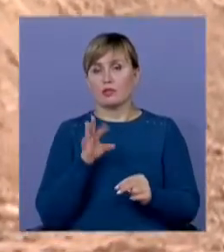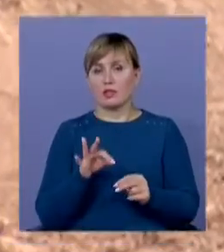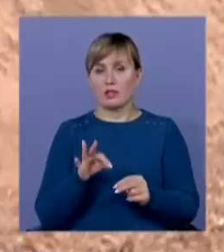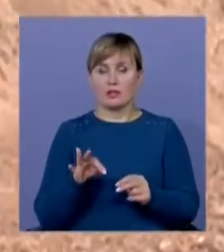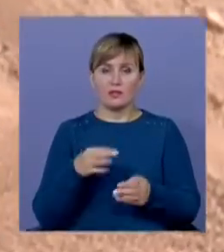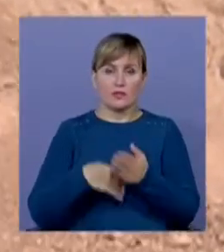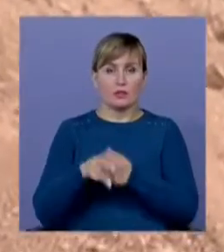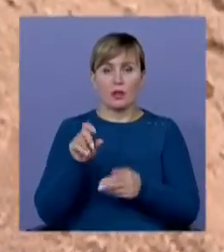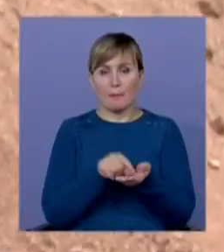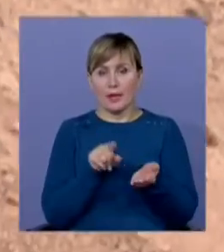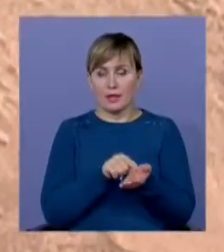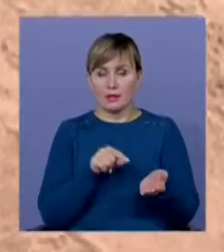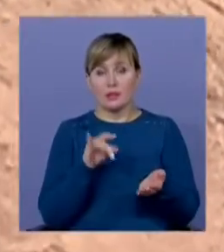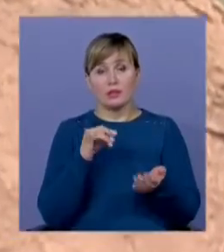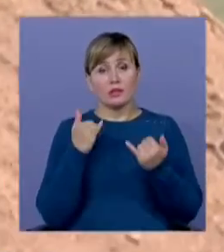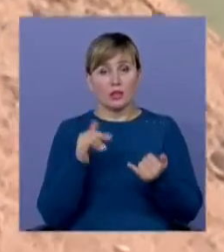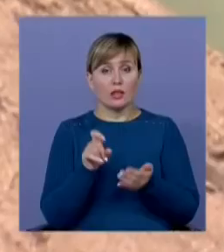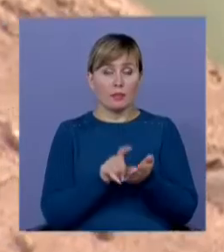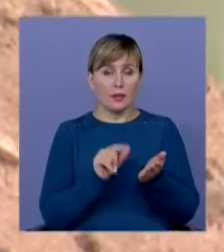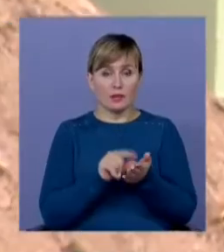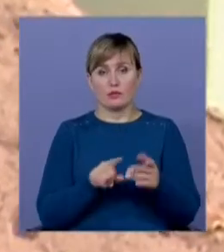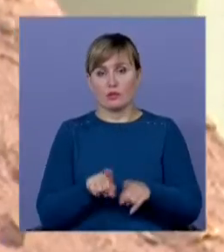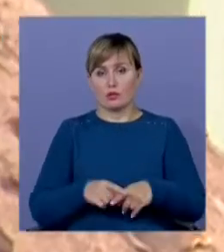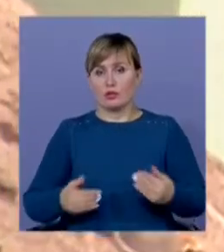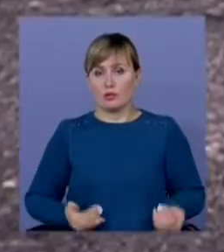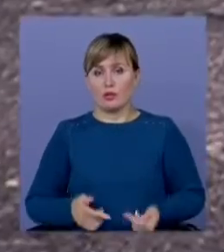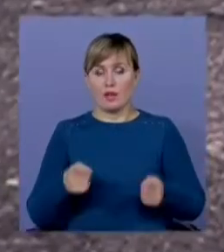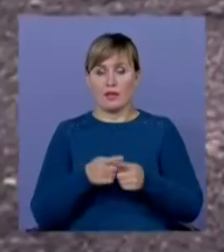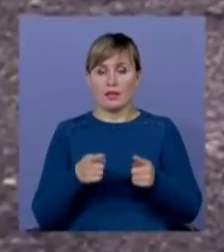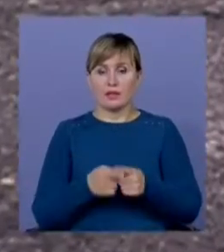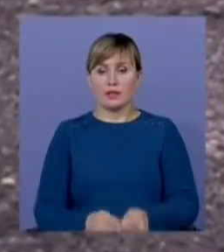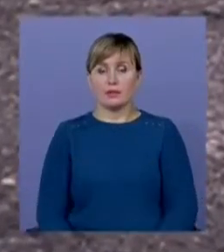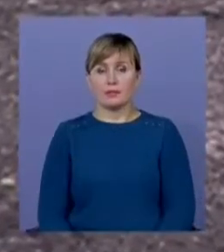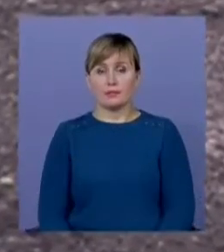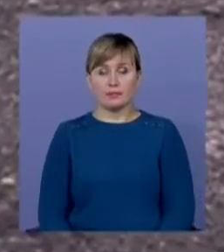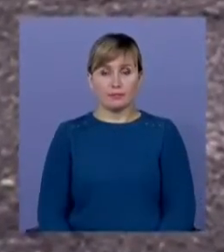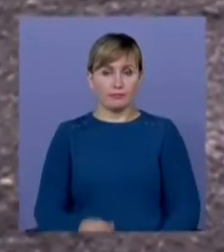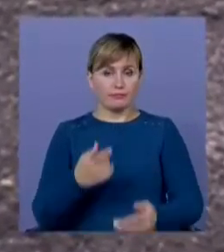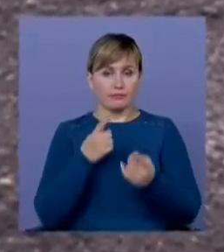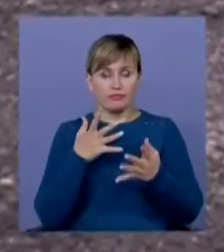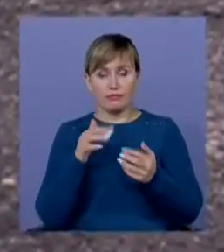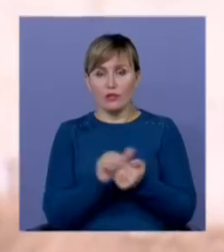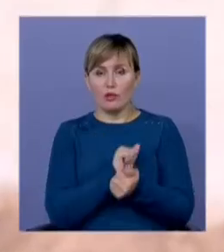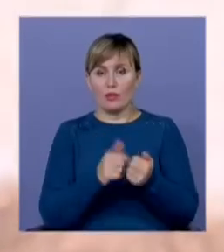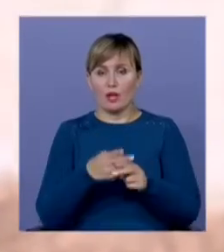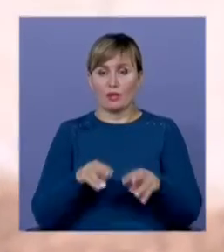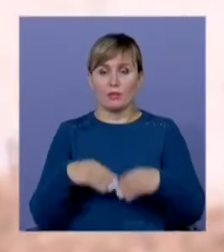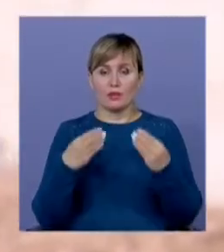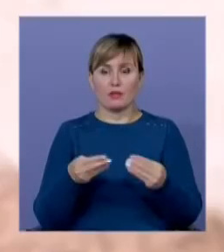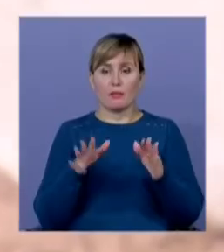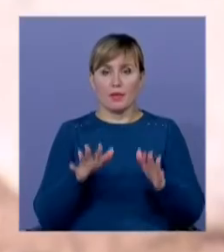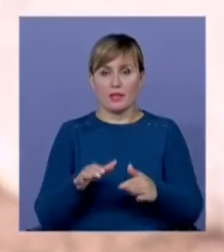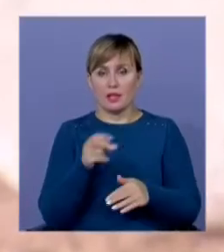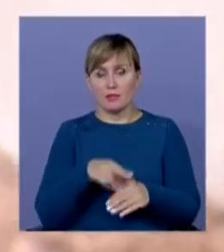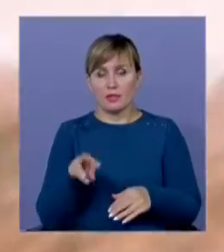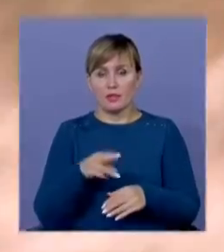на пенсию. Сейчас на пенсии, все равно живу на квартире. Выяснилось, что документы, которые Раушан предоставили в местной